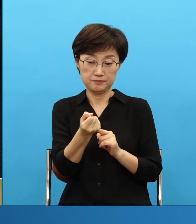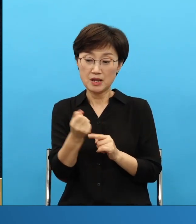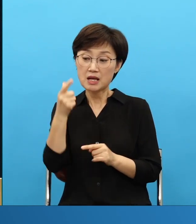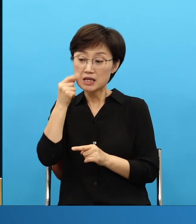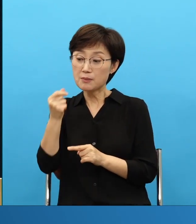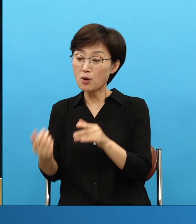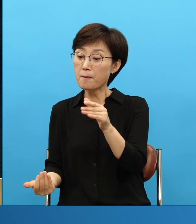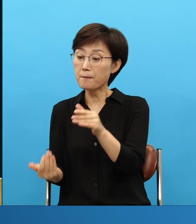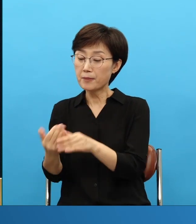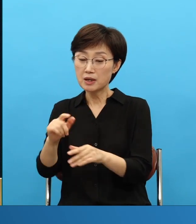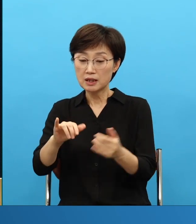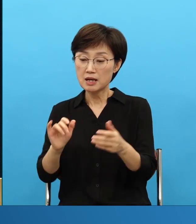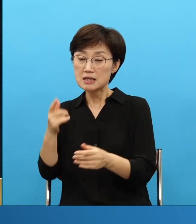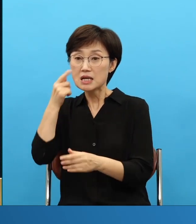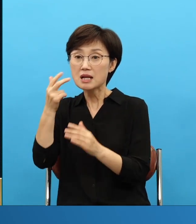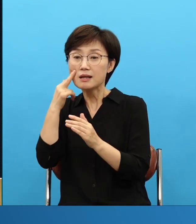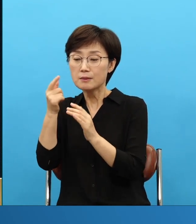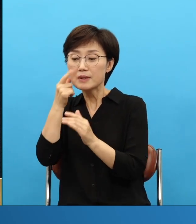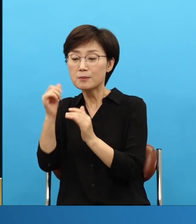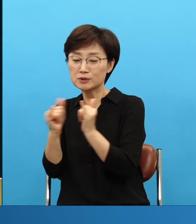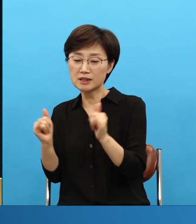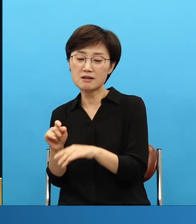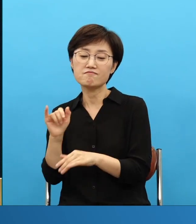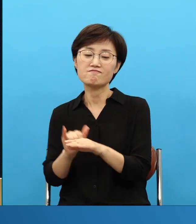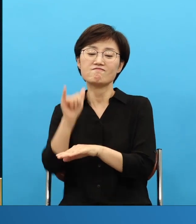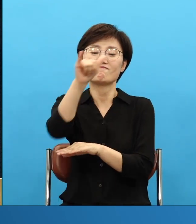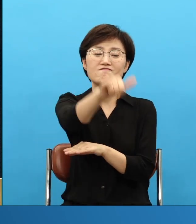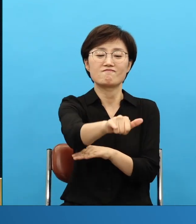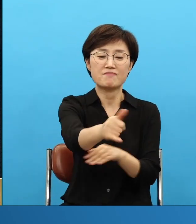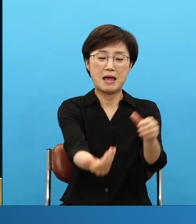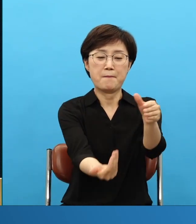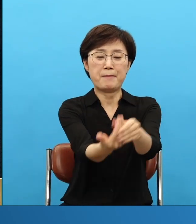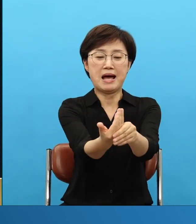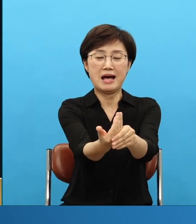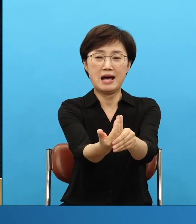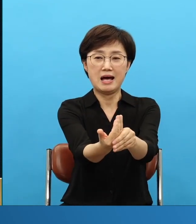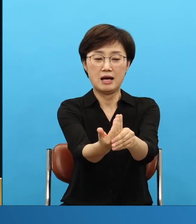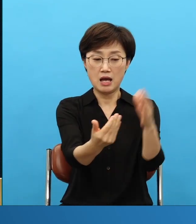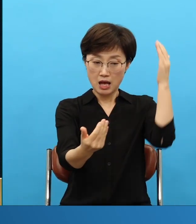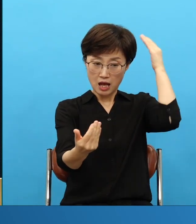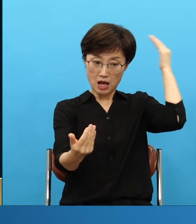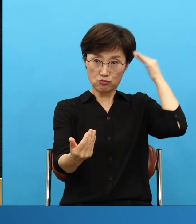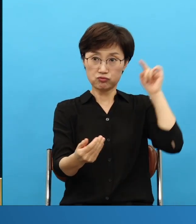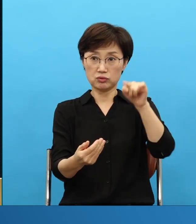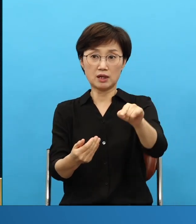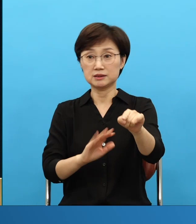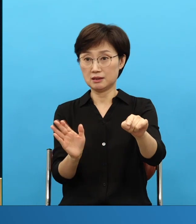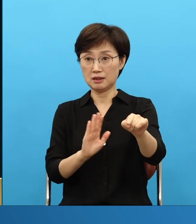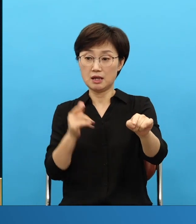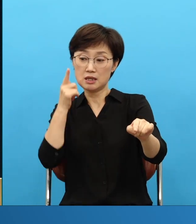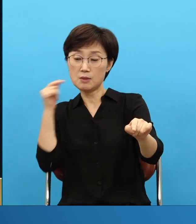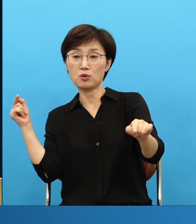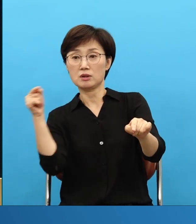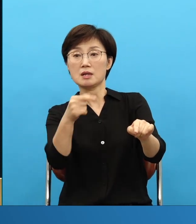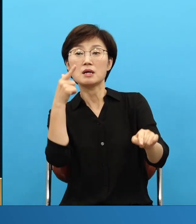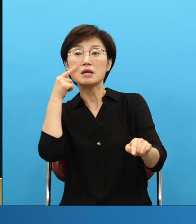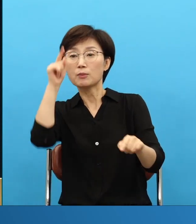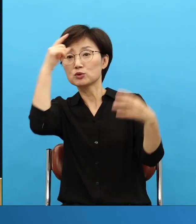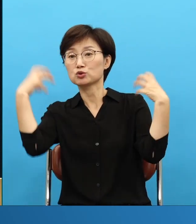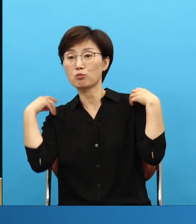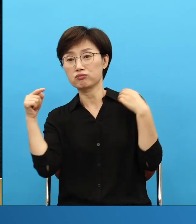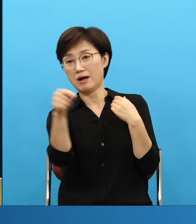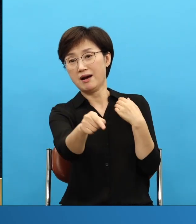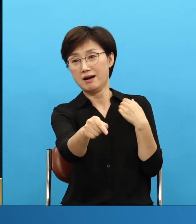일본에서 갑니다. If a Japanese national is in trouble somewhere, the Korean government won't go to help them. The Japanese government will step forward to help them. 그 나라에서